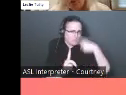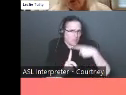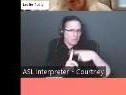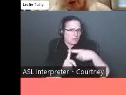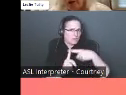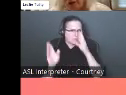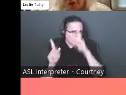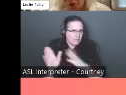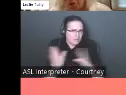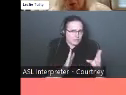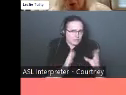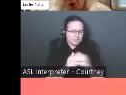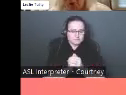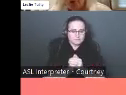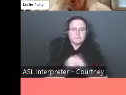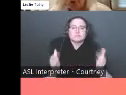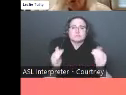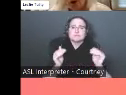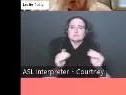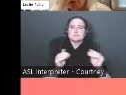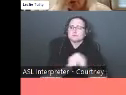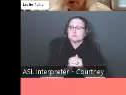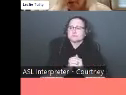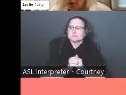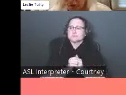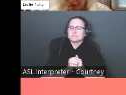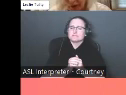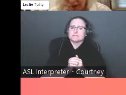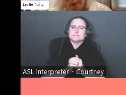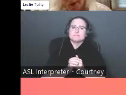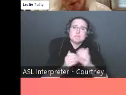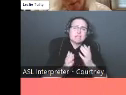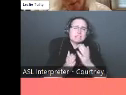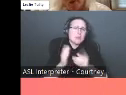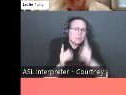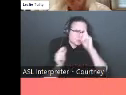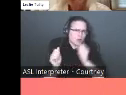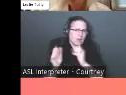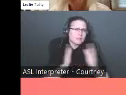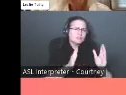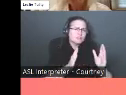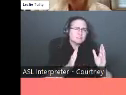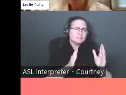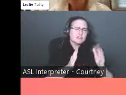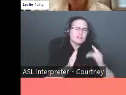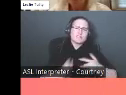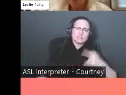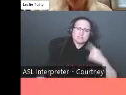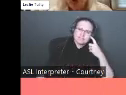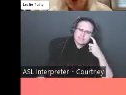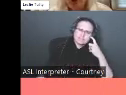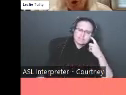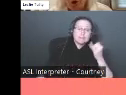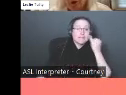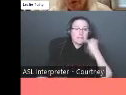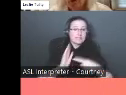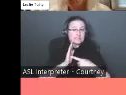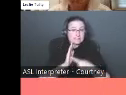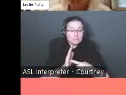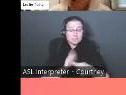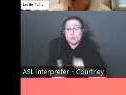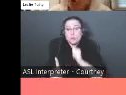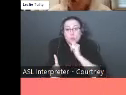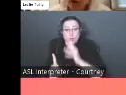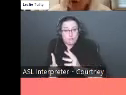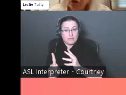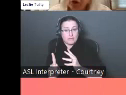des stratégies plus positives généralement. Certaines autres stratégies, nous rendaient perplexes. Par exemple,